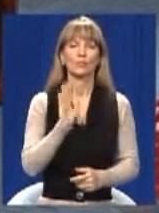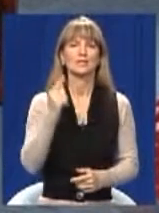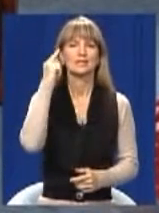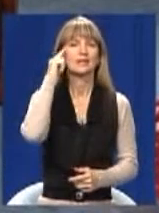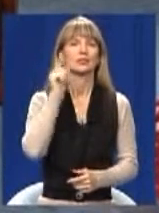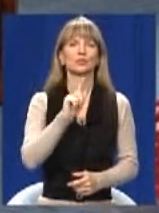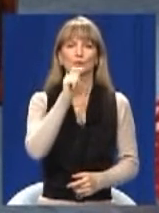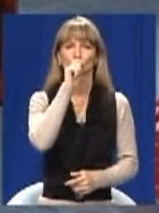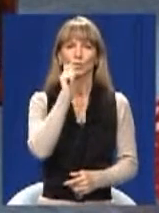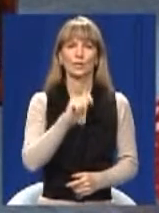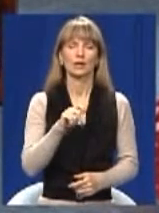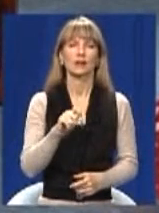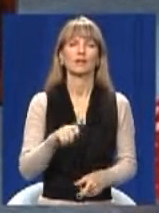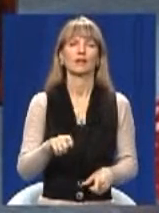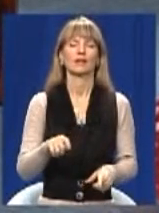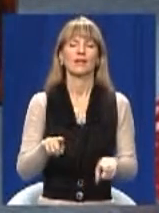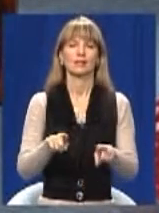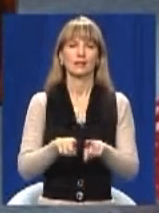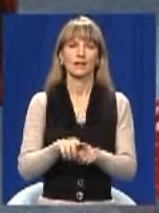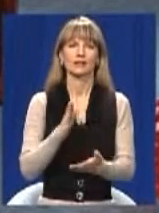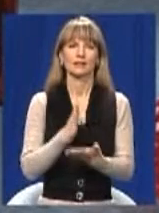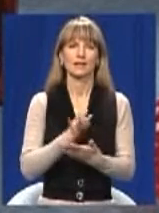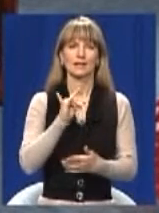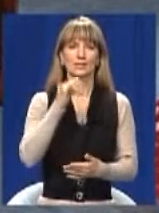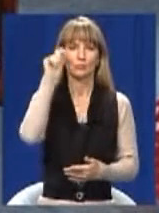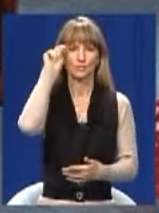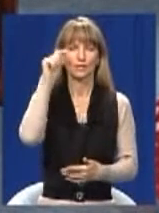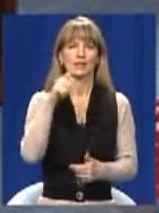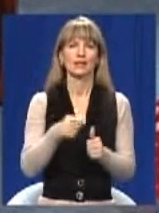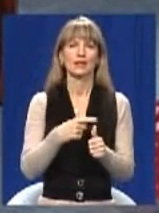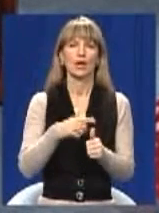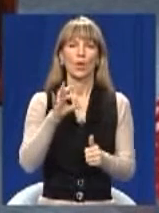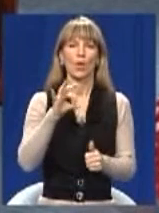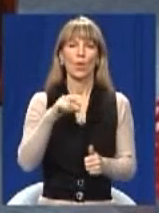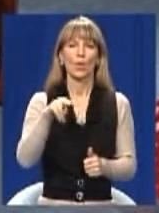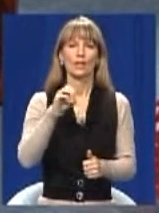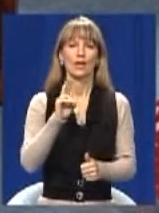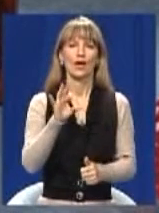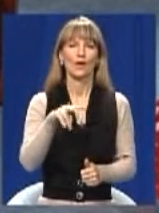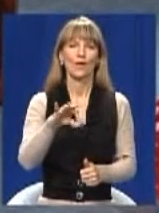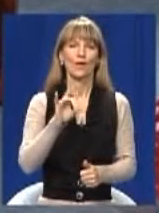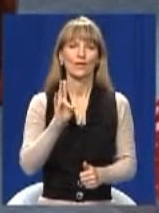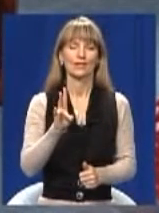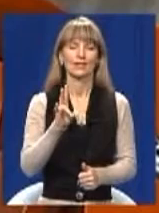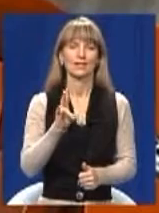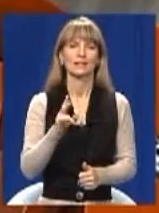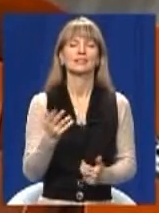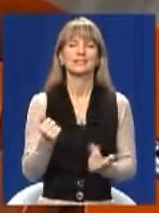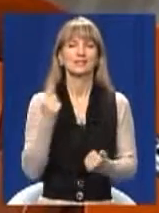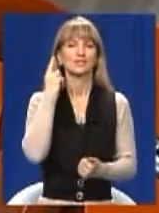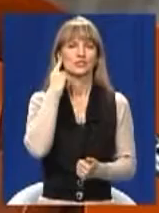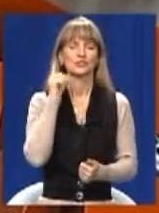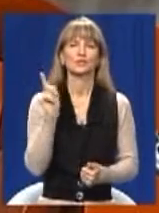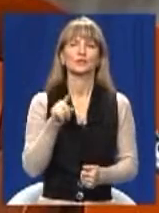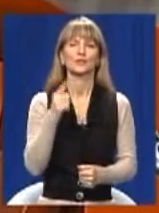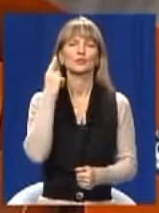знаєш ти, що парфуми такі, як також є і чоловічі. І називаються вони одеколон. Може чула щось про них? Так. І